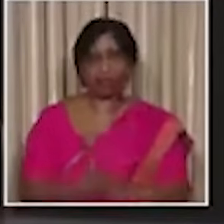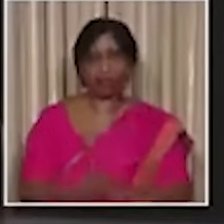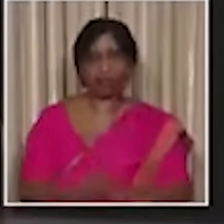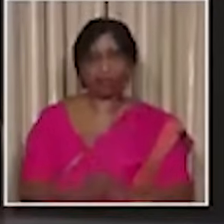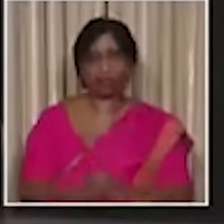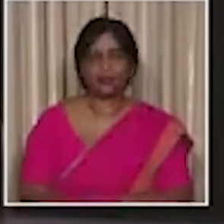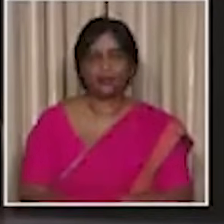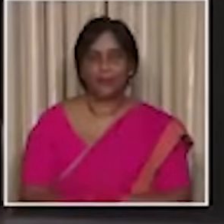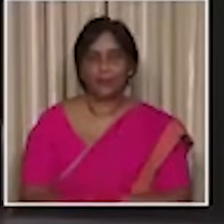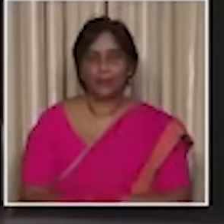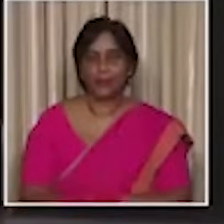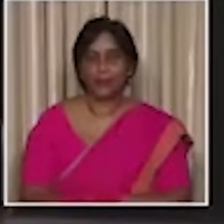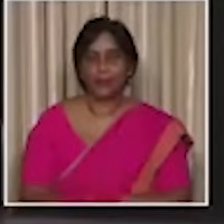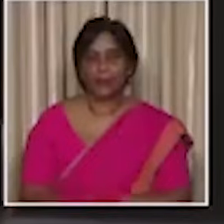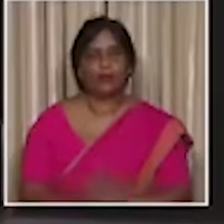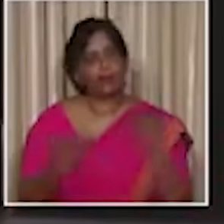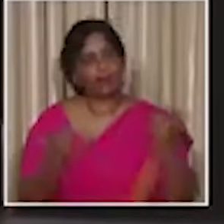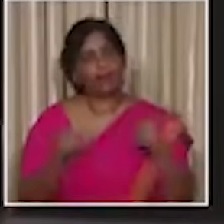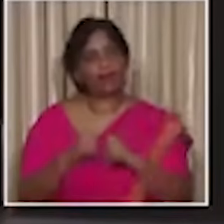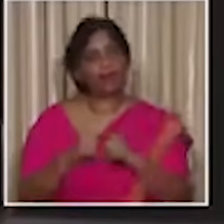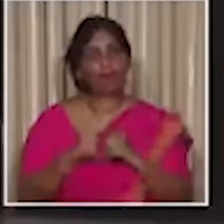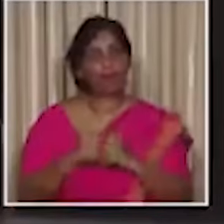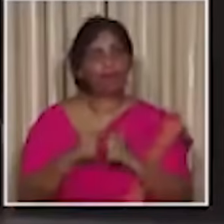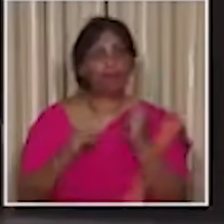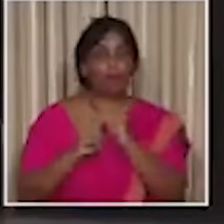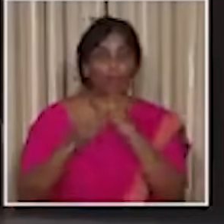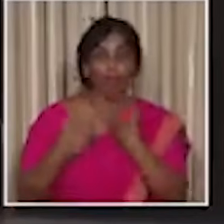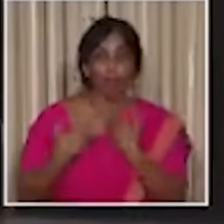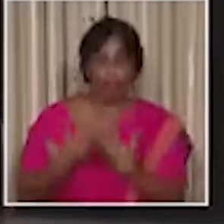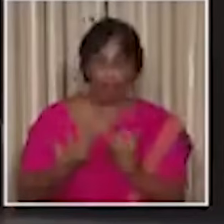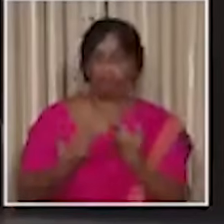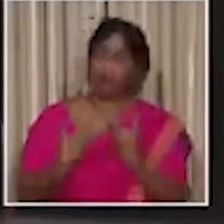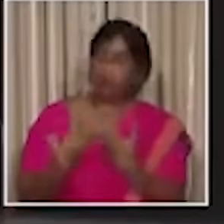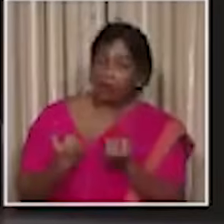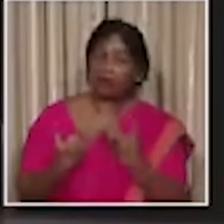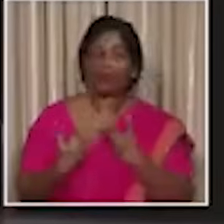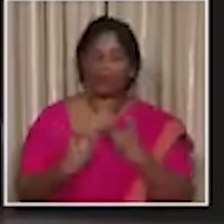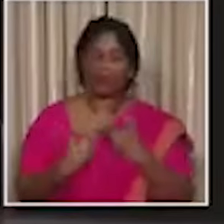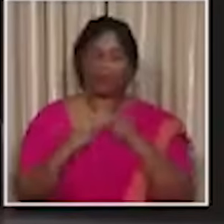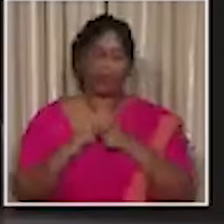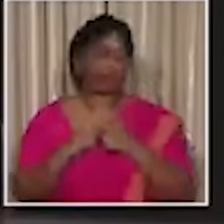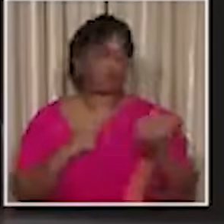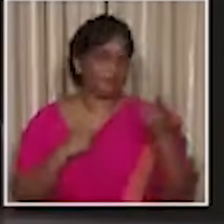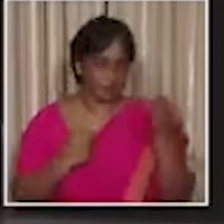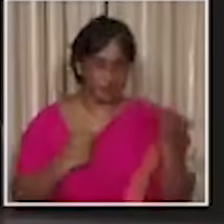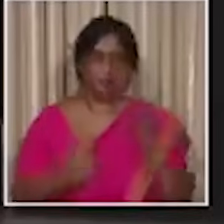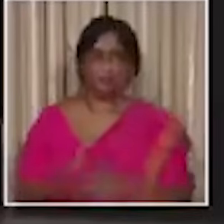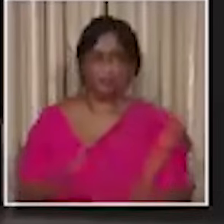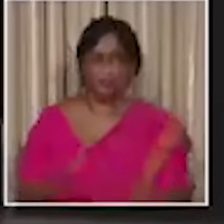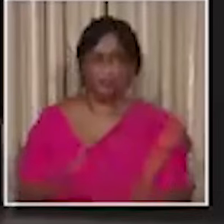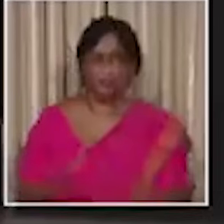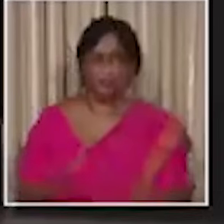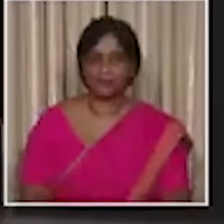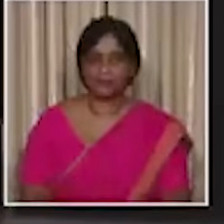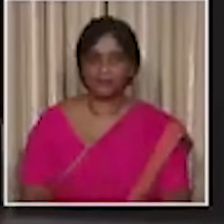Ane he mau satu dia endo ko. Muka dina tau ke? Dini nita ni postpaid ke mang mang bar kat terbaik ni mek adu ni? Nee de?